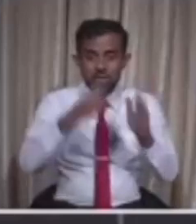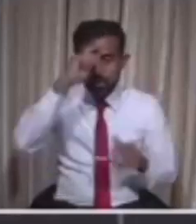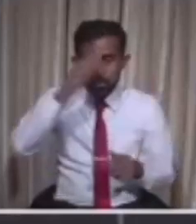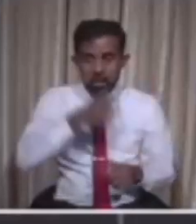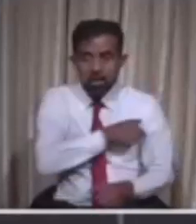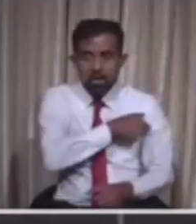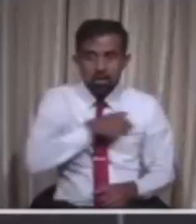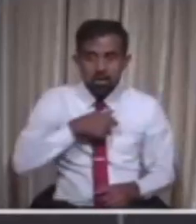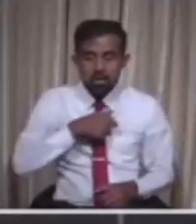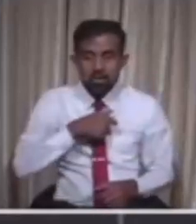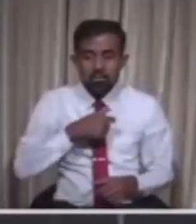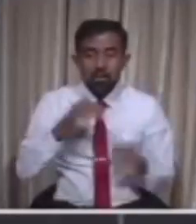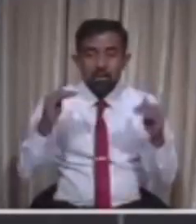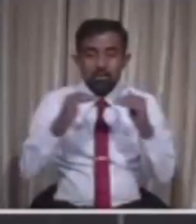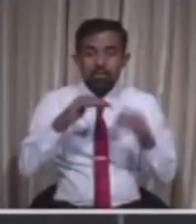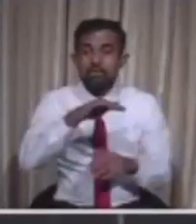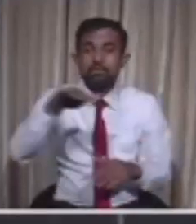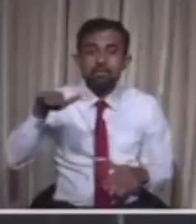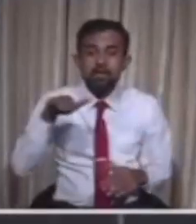katueng sahdarna samaja.